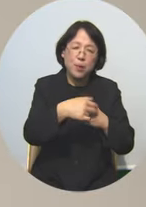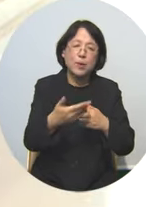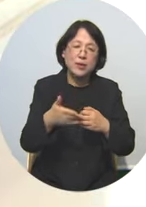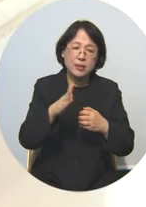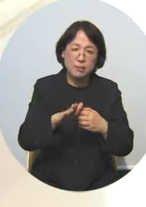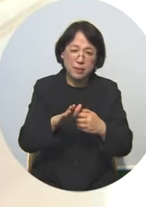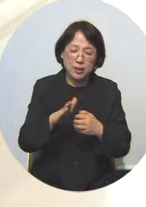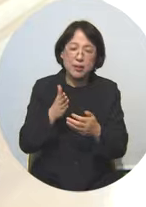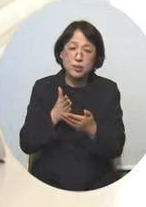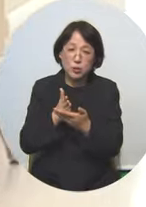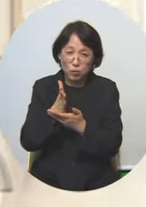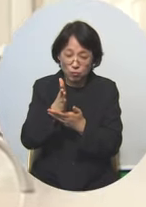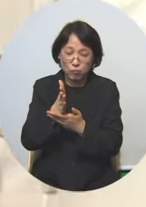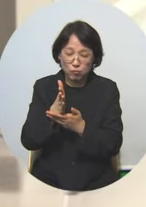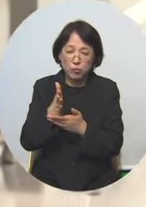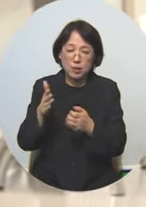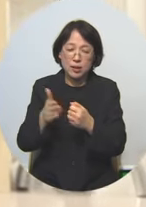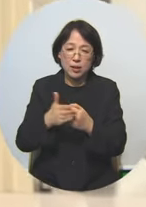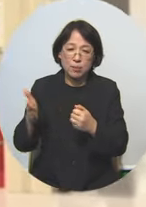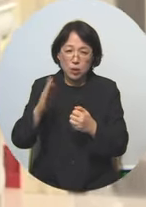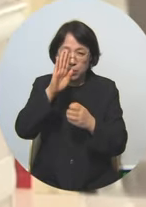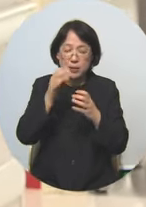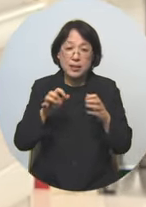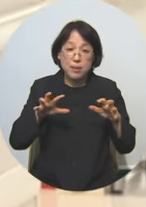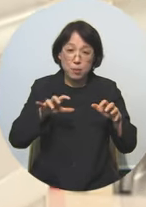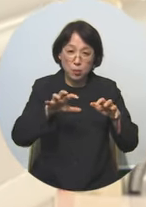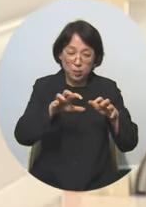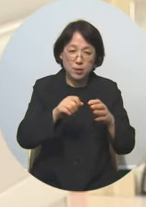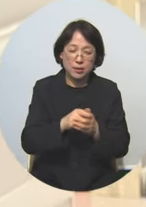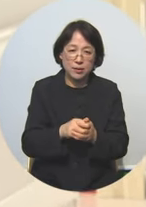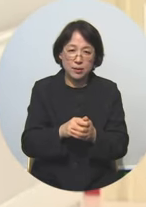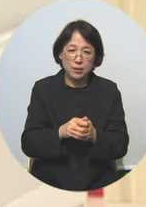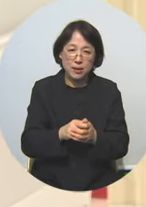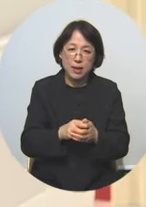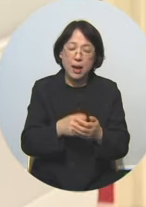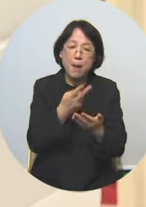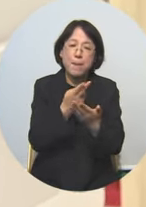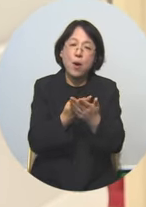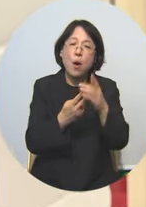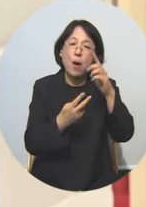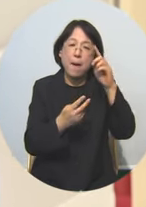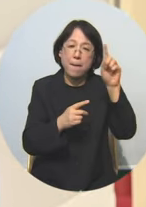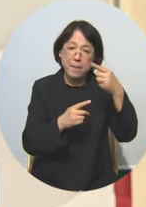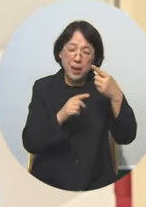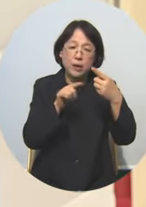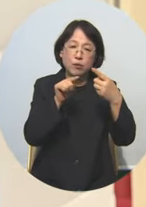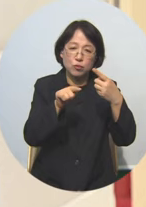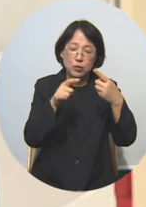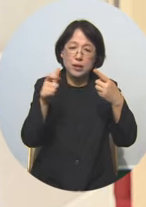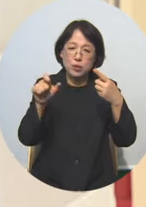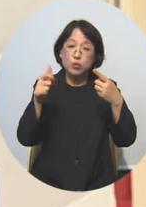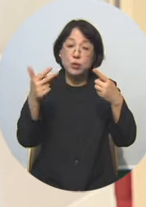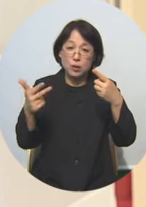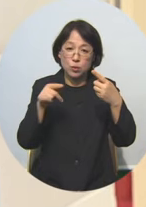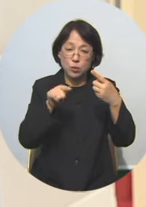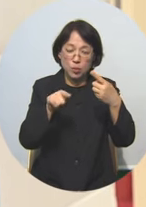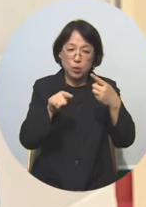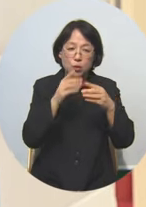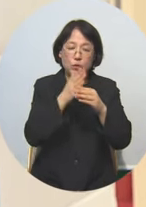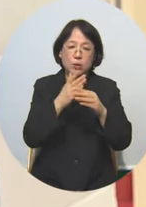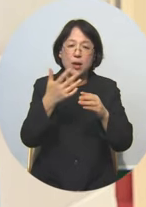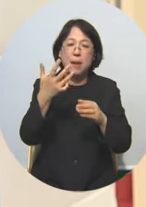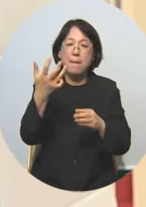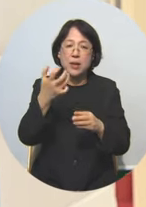몰렸습니다. 100개 병상 가운데 57명의 환자가 입원해 있는데요. 이 가운데 80%가 화상치료를 위해